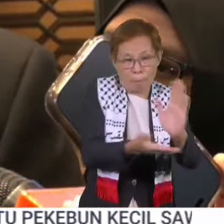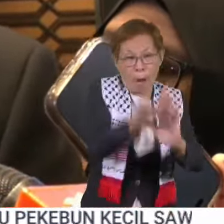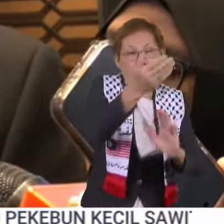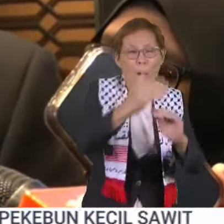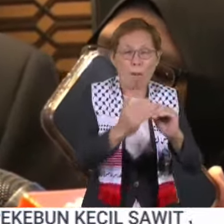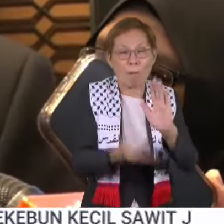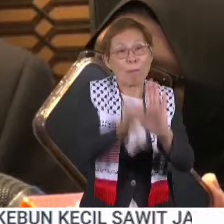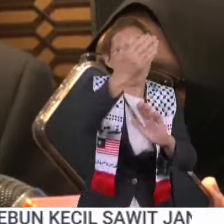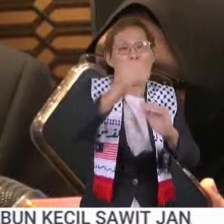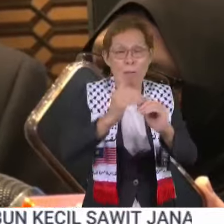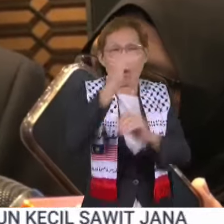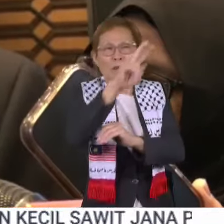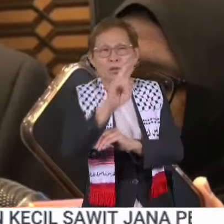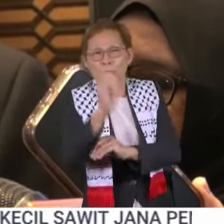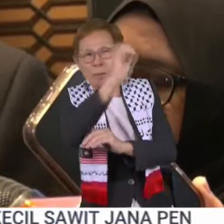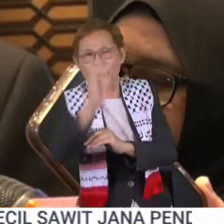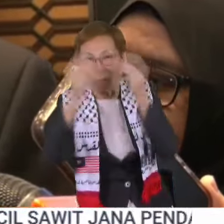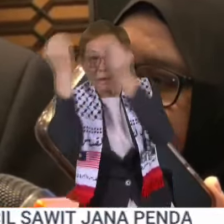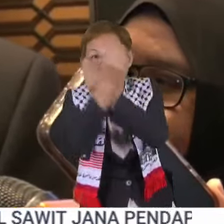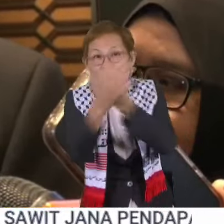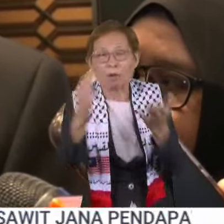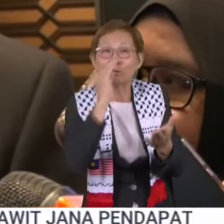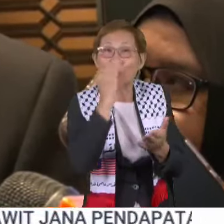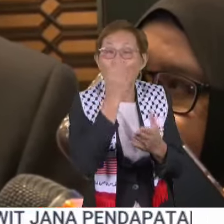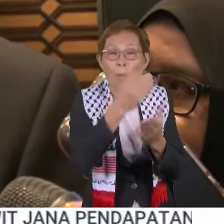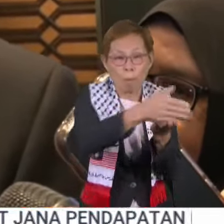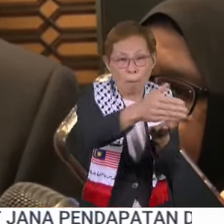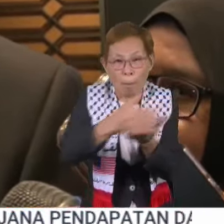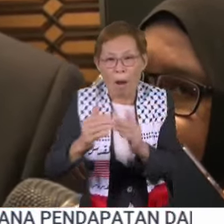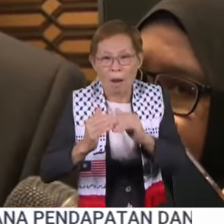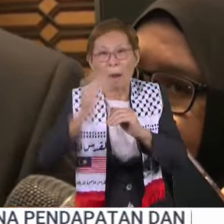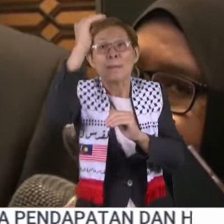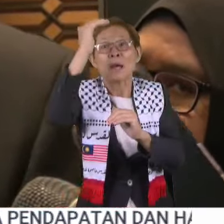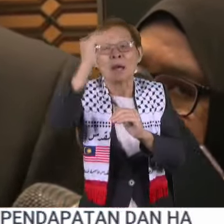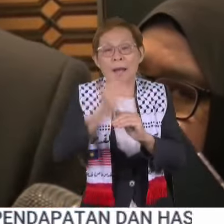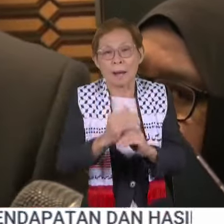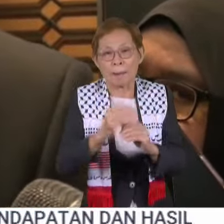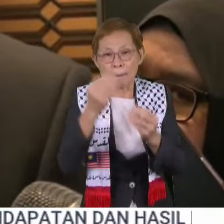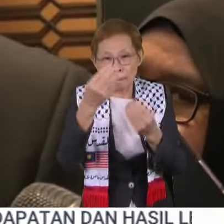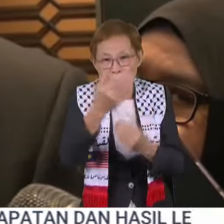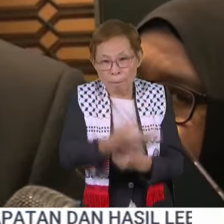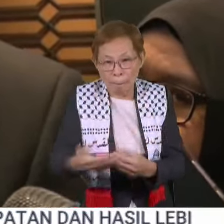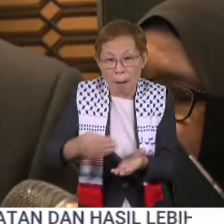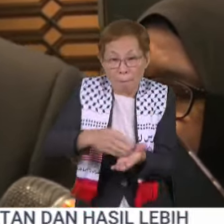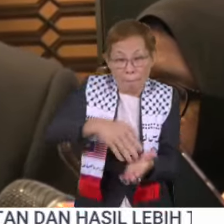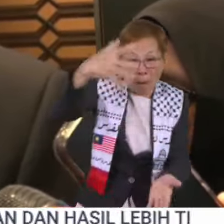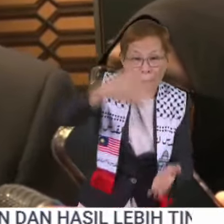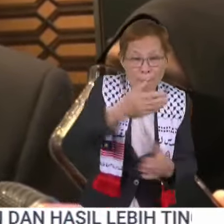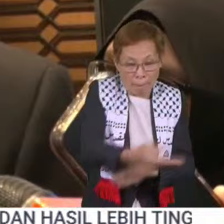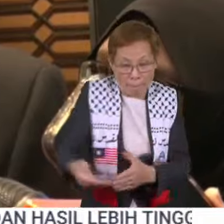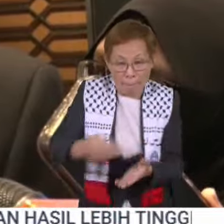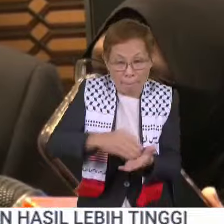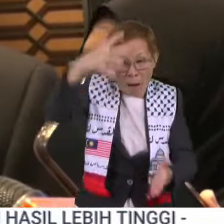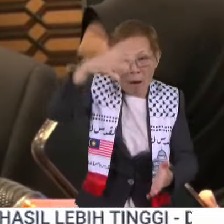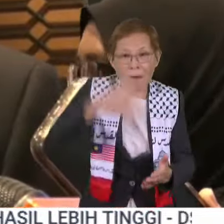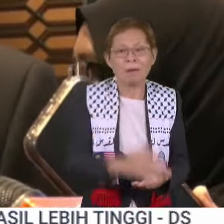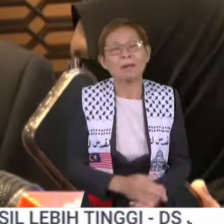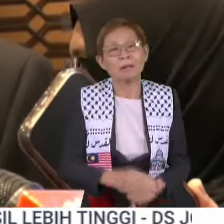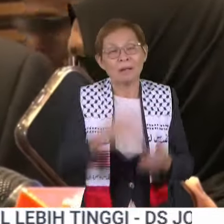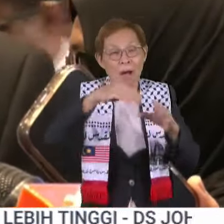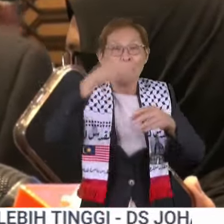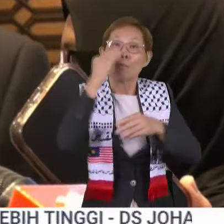kan dan announ divid pun melebihi kadar inflasi so secara umumnya saya nampak dividen yang